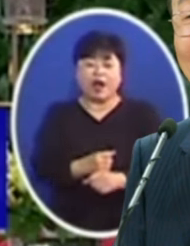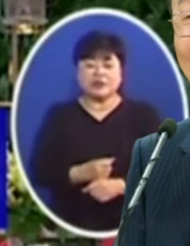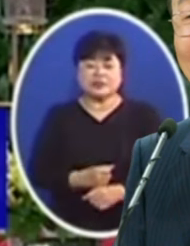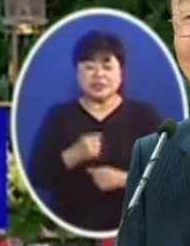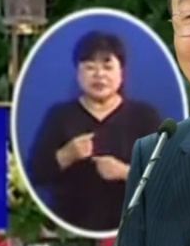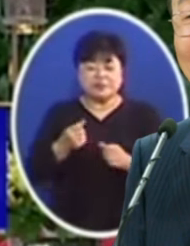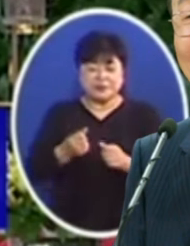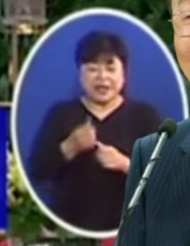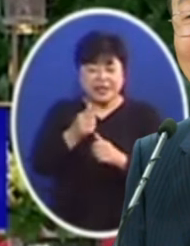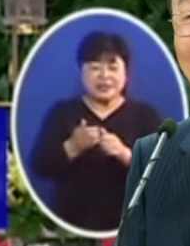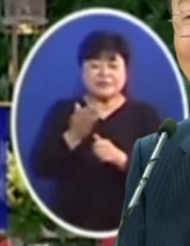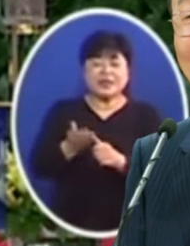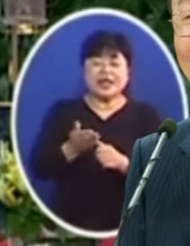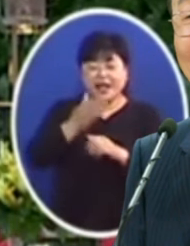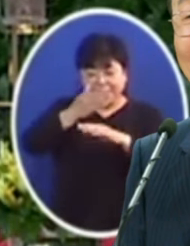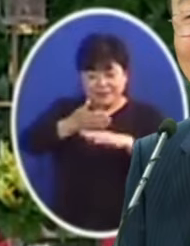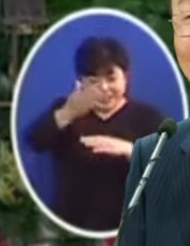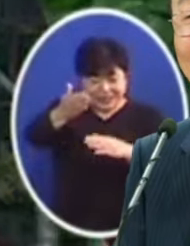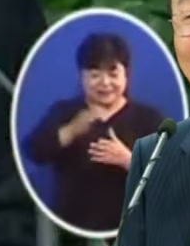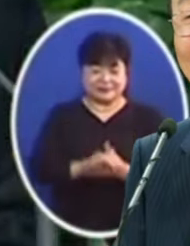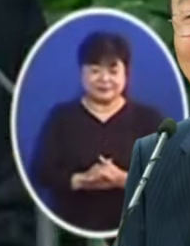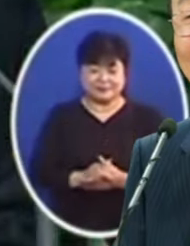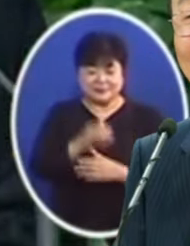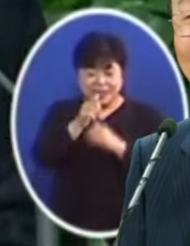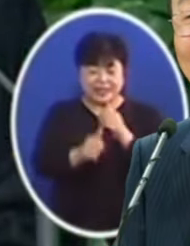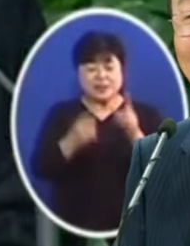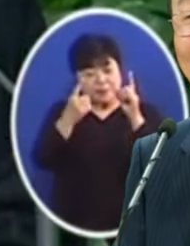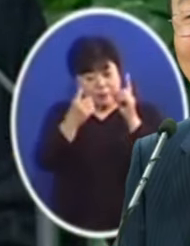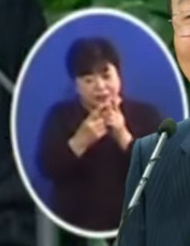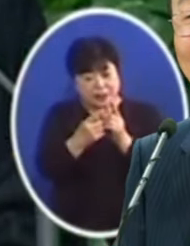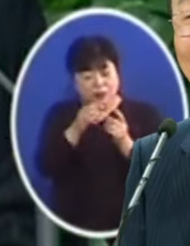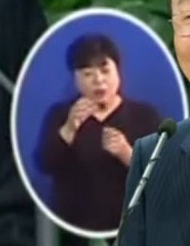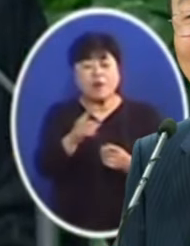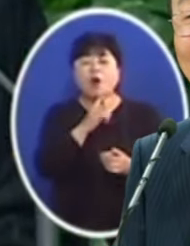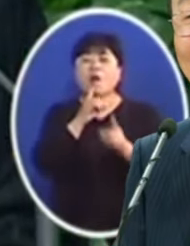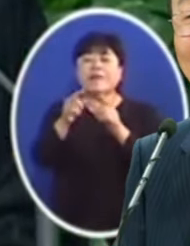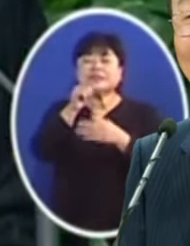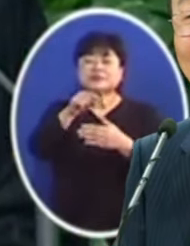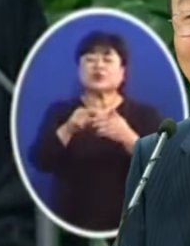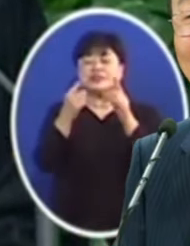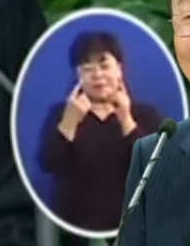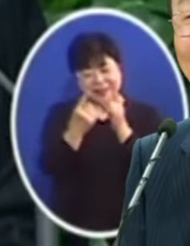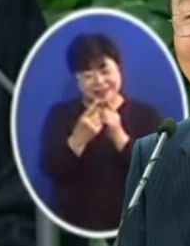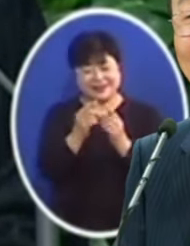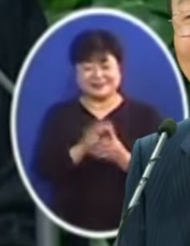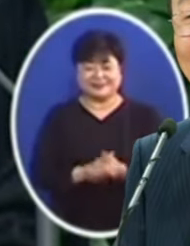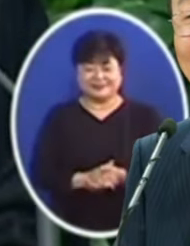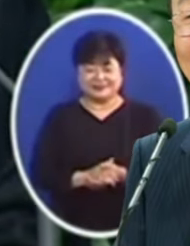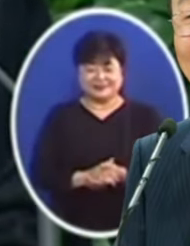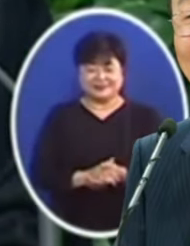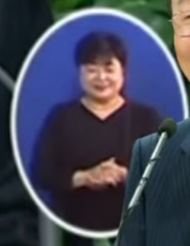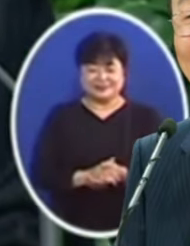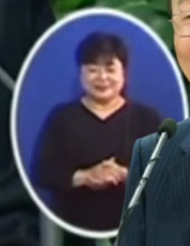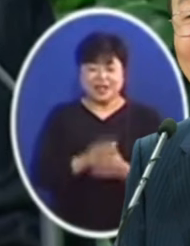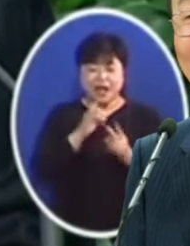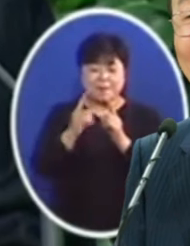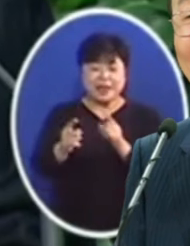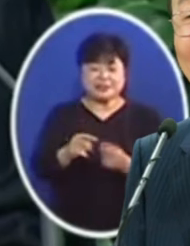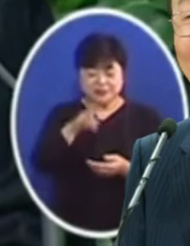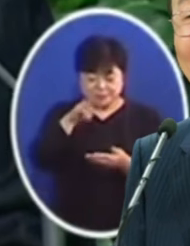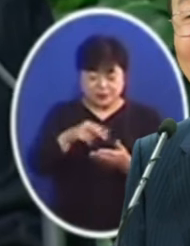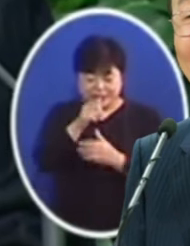하나님께 감사하라. 하나님을 어디에서 만나느냐? 말씀 속에서 만나는 것입니다. 말씀이